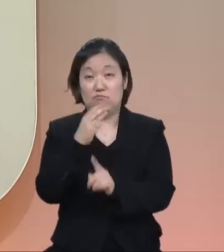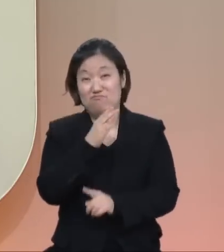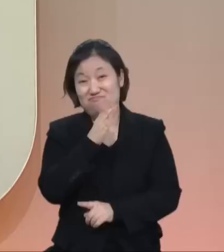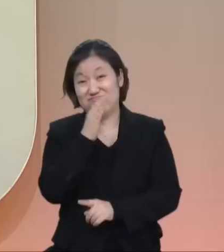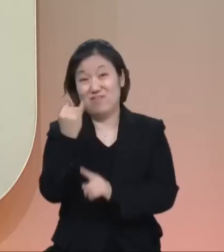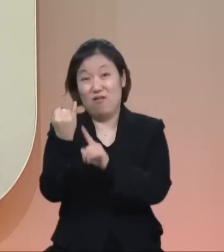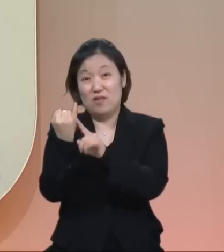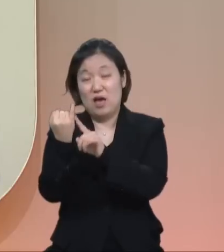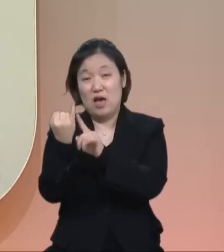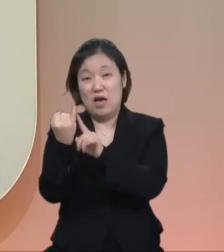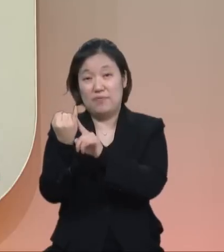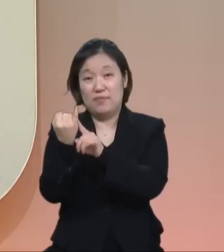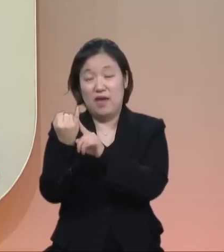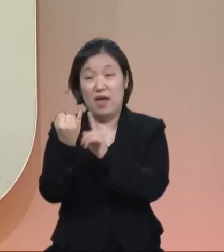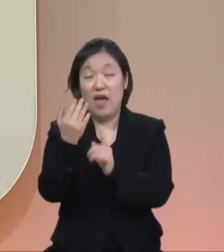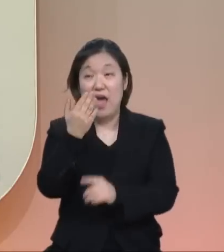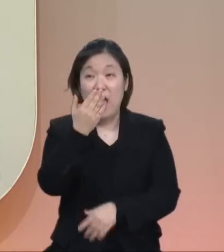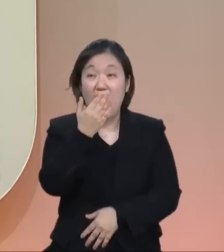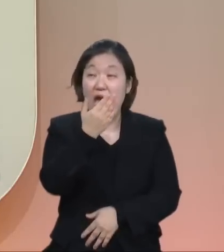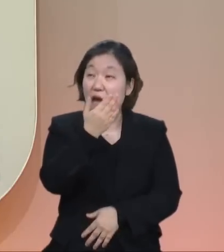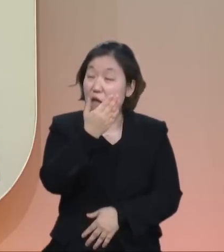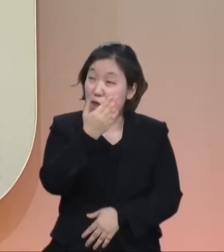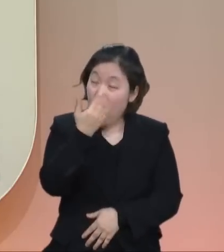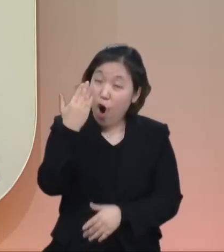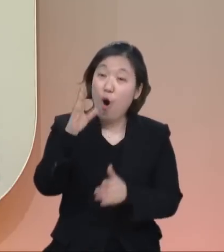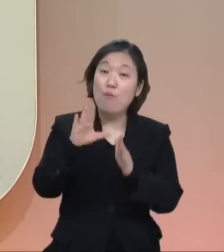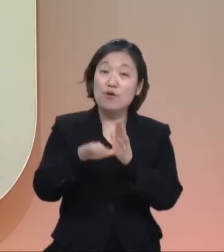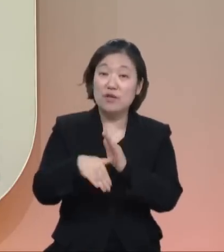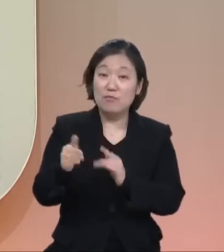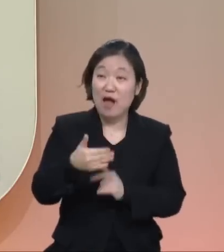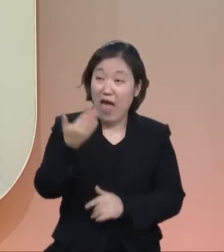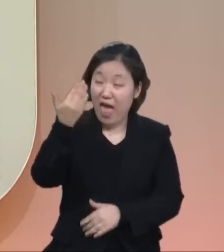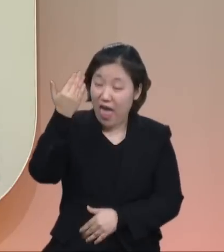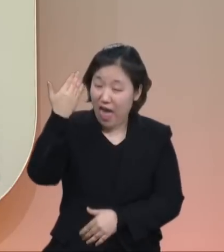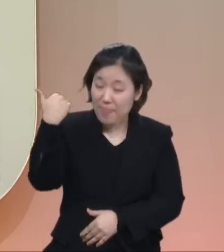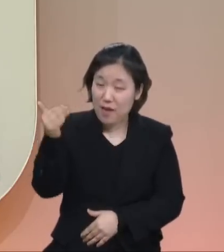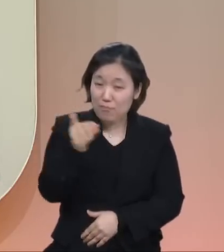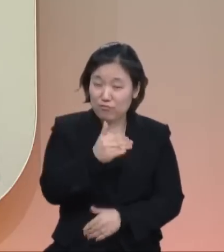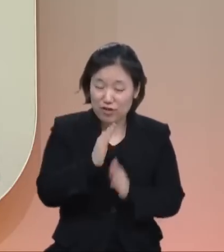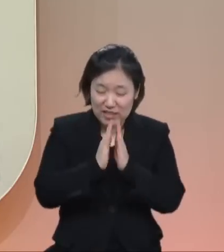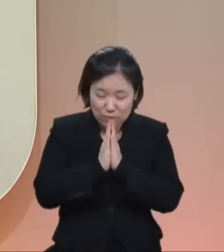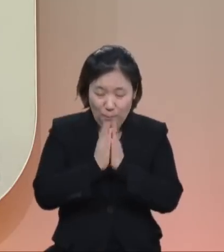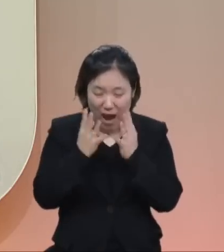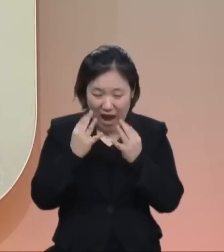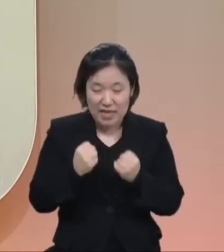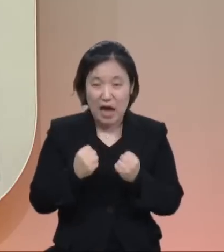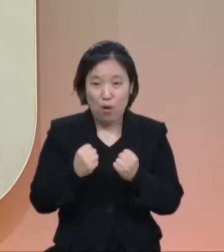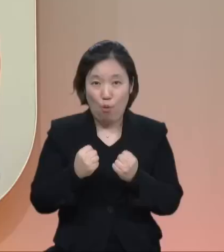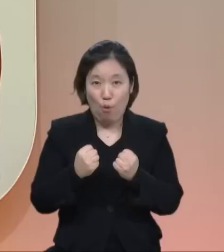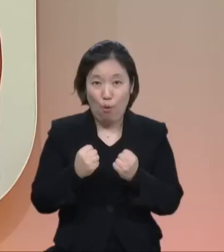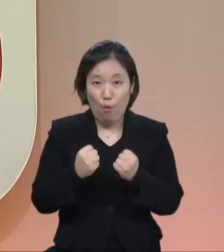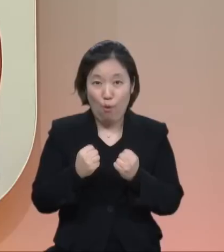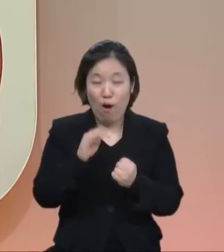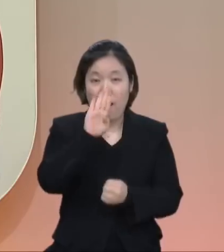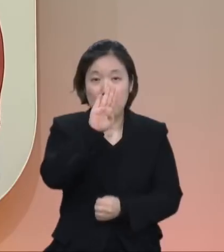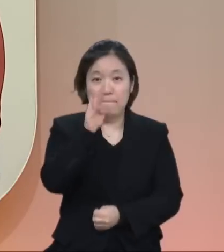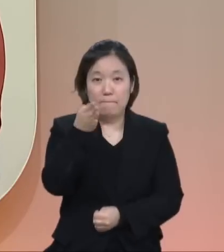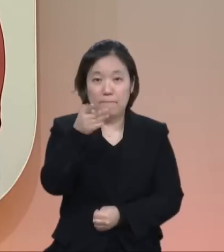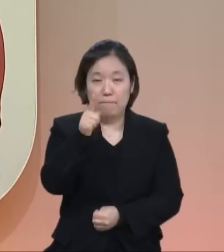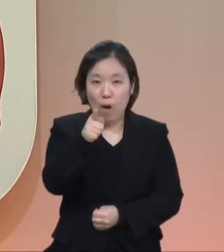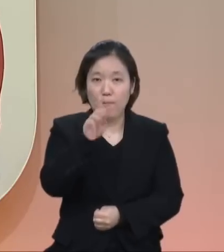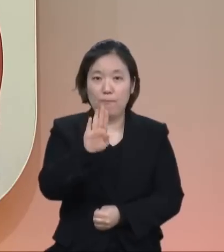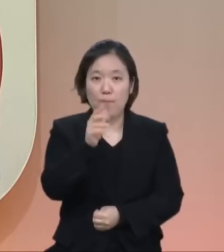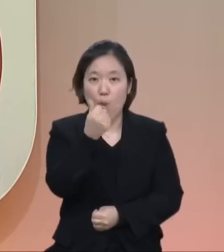젊었을 때부터 기도를 많이 하신 것 같아요 법화경 사경도 많이 하시고 기도도 많이 하시고 어제 절에서 공양주도